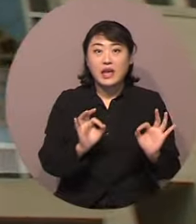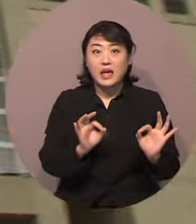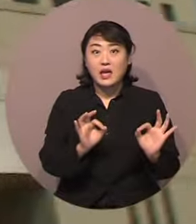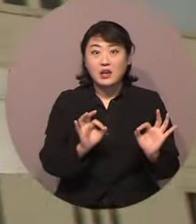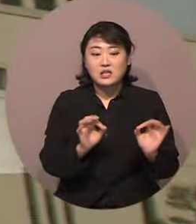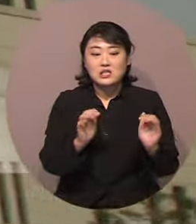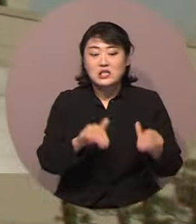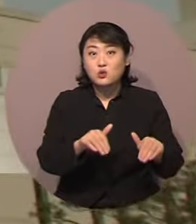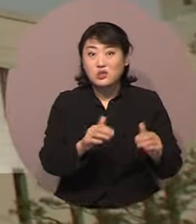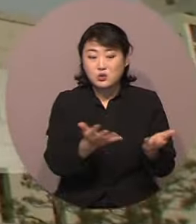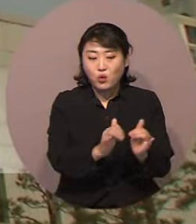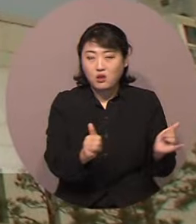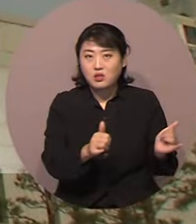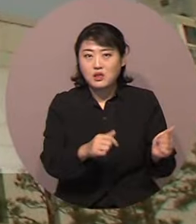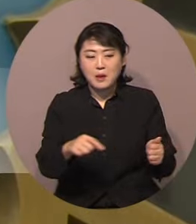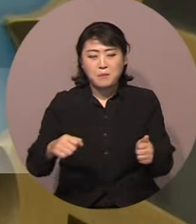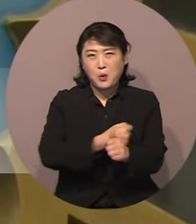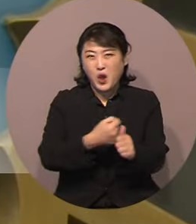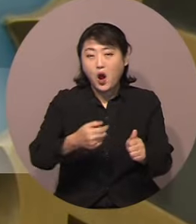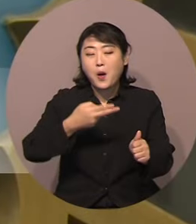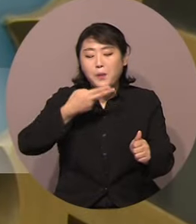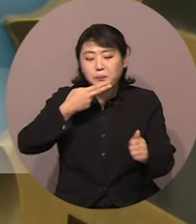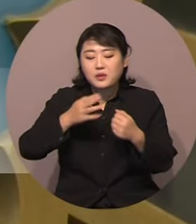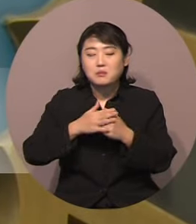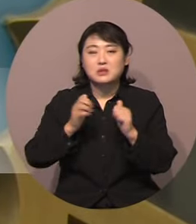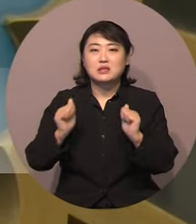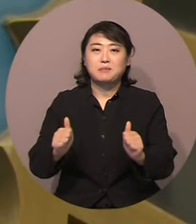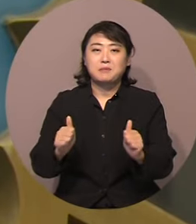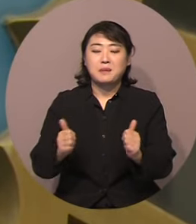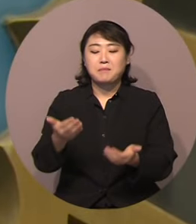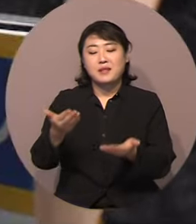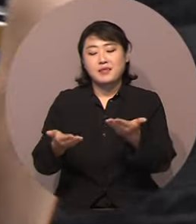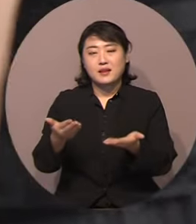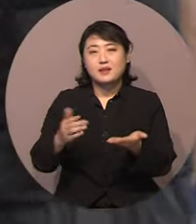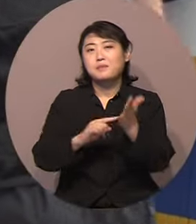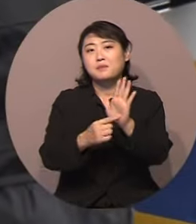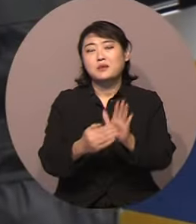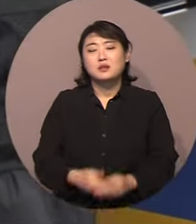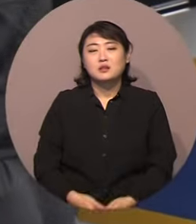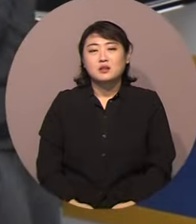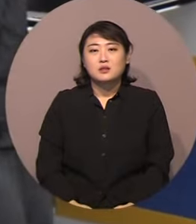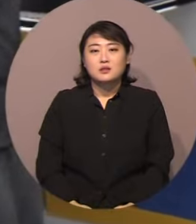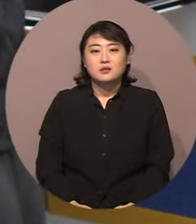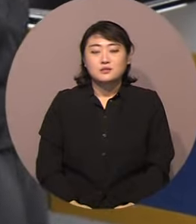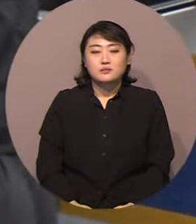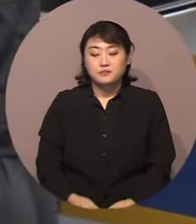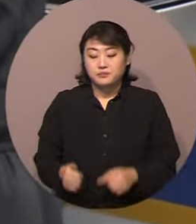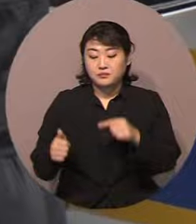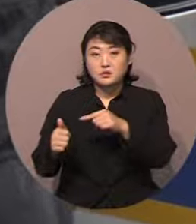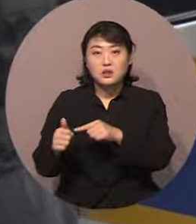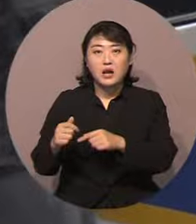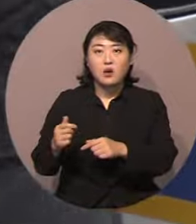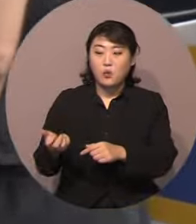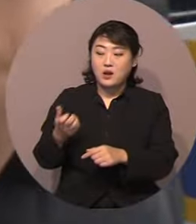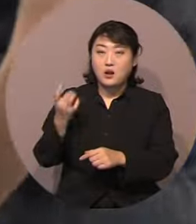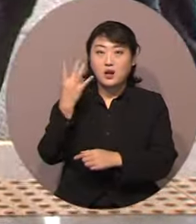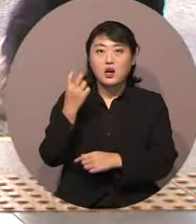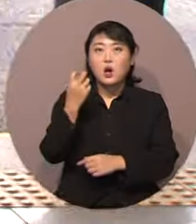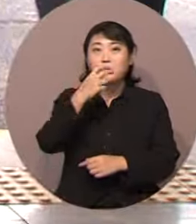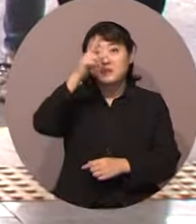폭행하지 않은 을에 고려했다고 했습니다 검찰은 앞서 피고인에게 징역 12년을